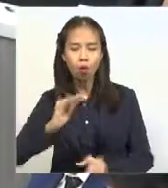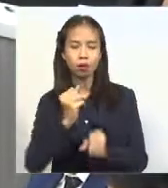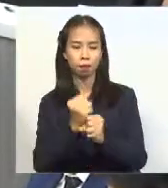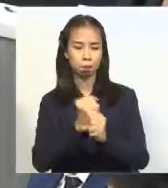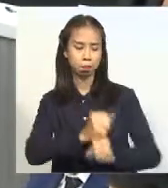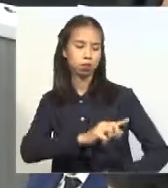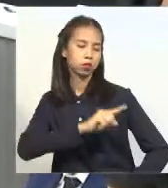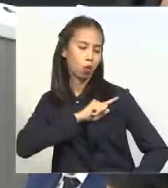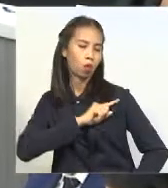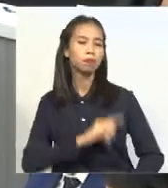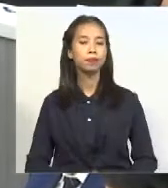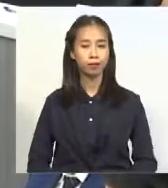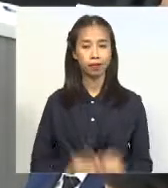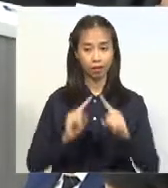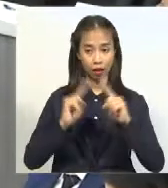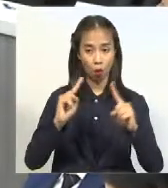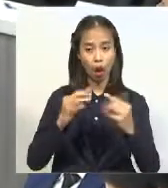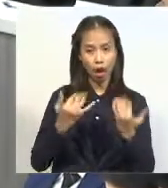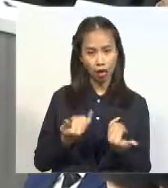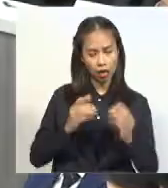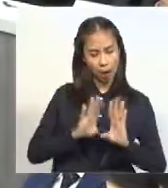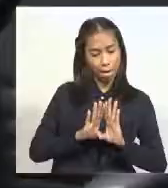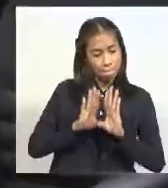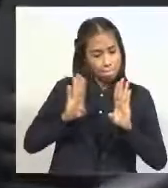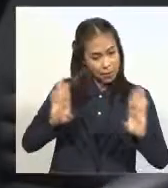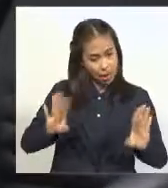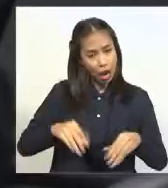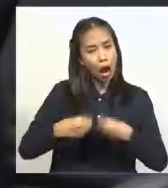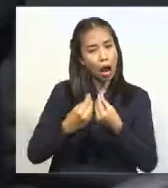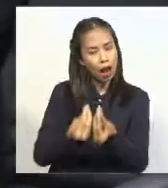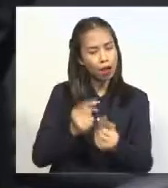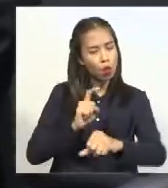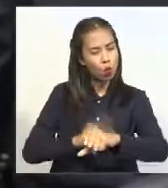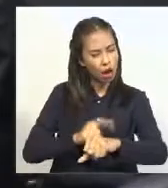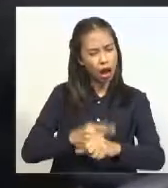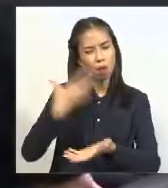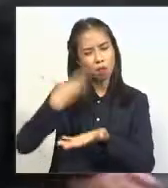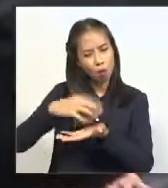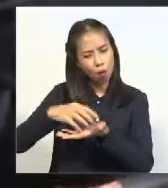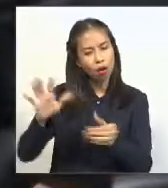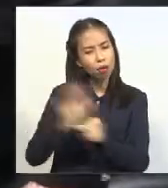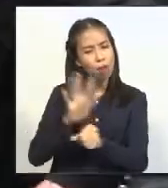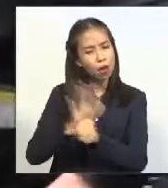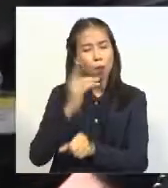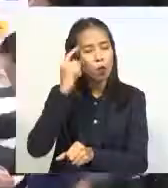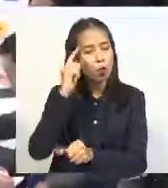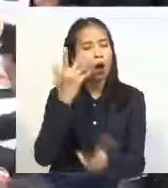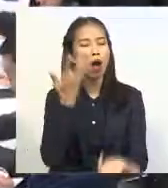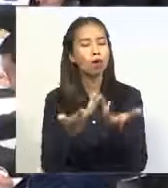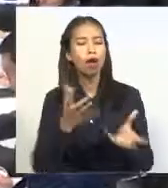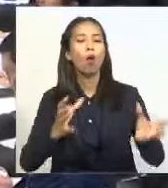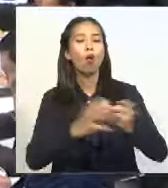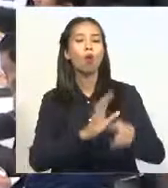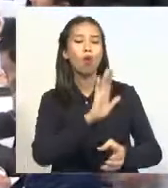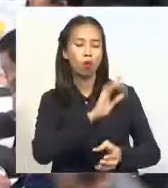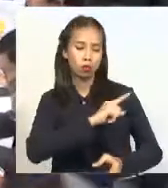ส่วนจะเปิดให้อภิปรายเต็มที่หรือไม่เป็นหน้าที่ของวิปในการประสานงานกันและก็จะต้องหารือด้วยนะครับว่าการอภิปรายกรอบเวลา